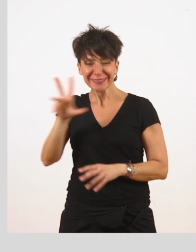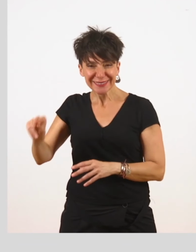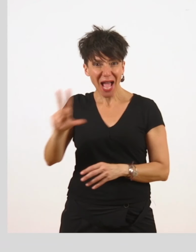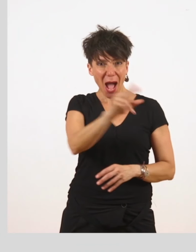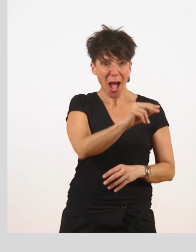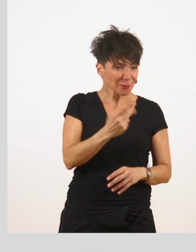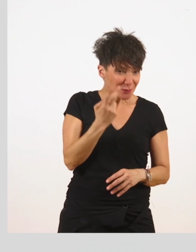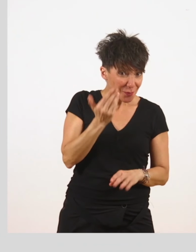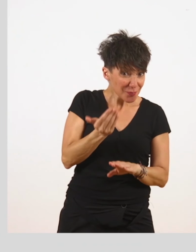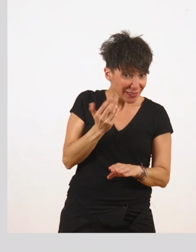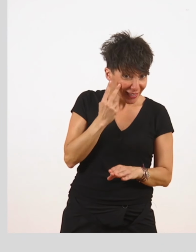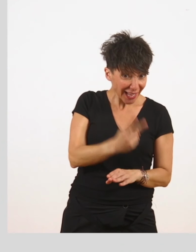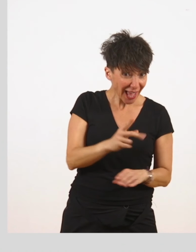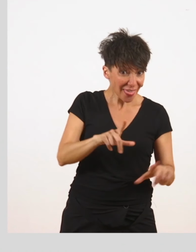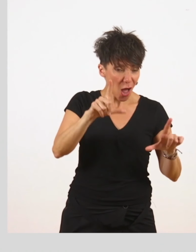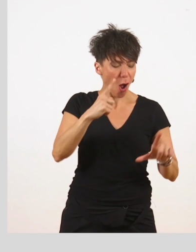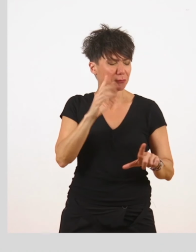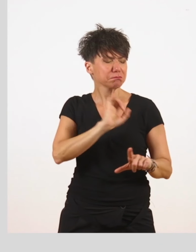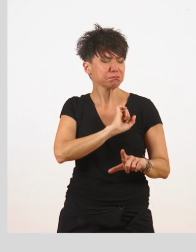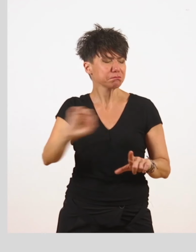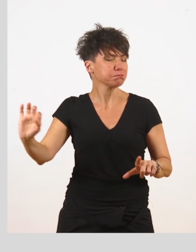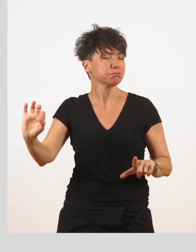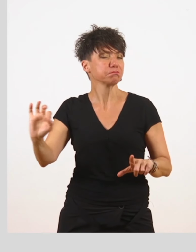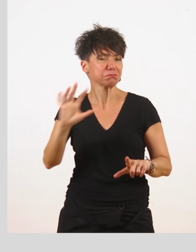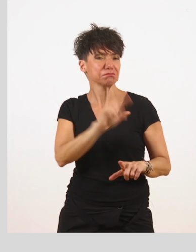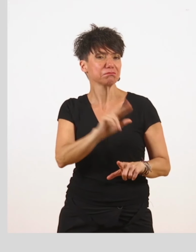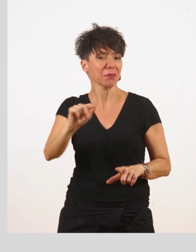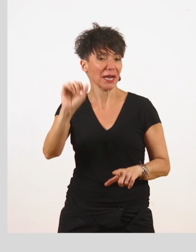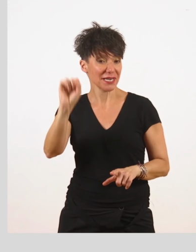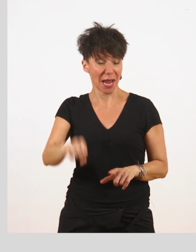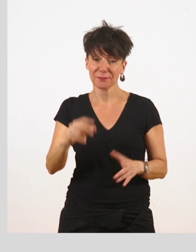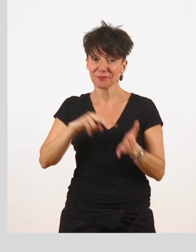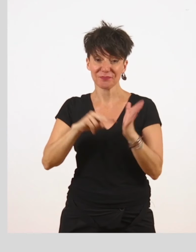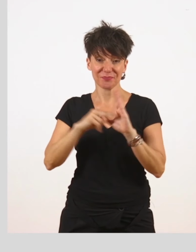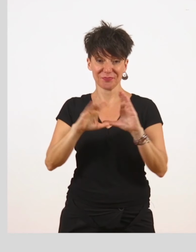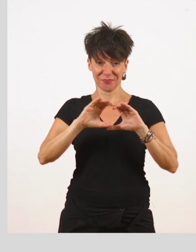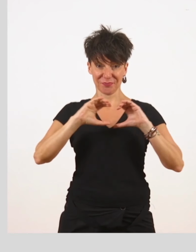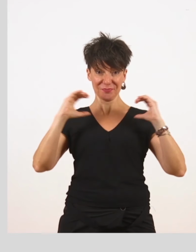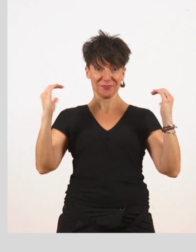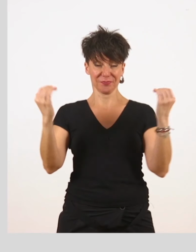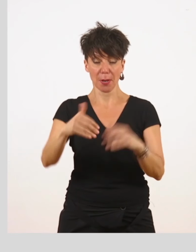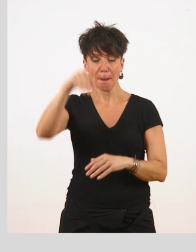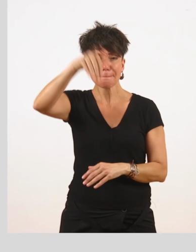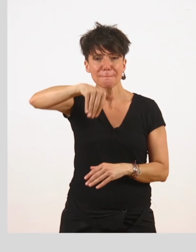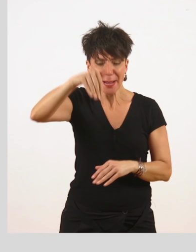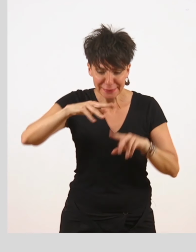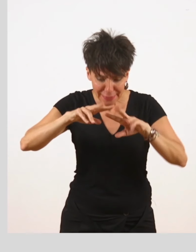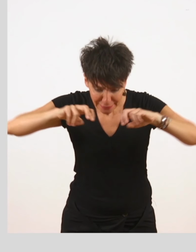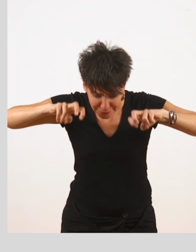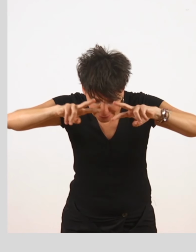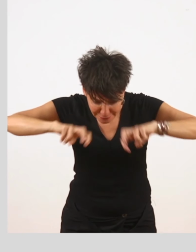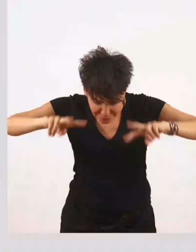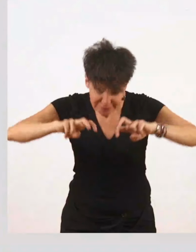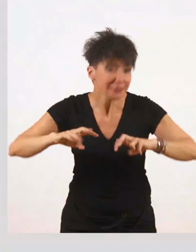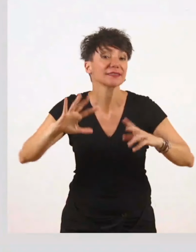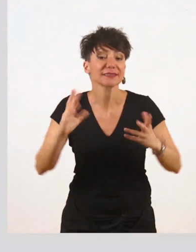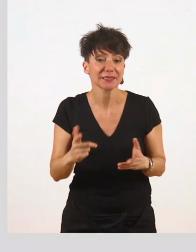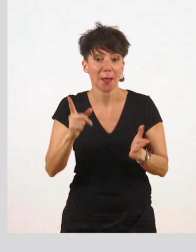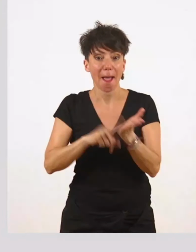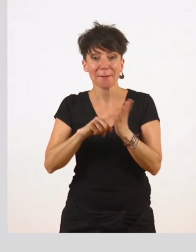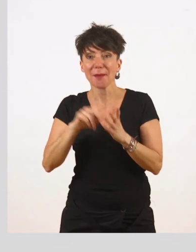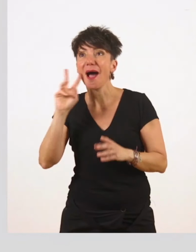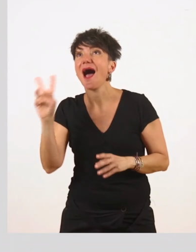είδαμε πριν. Εγώ πιστεύω πως ναι. Αν προσέξετε μάλιστα θα δείτε ότι είναι και στρογγυλό. Στο εσωτερικό του αξίζει